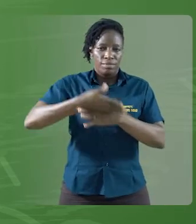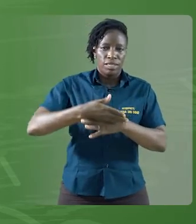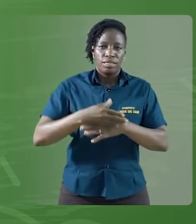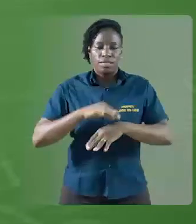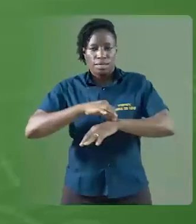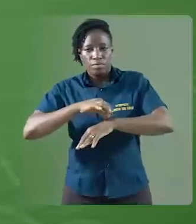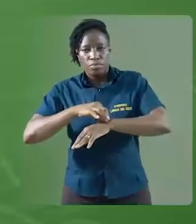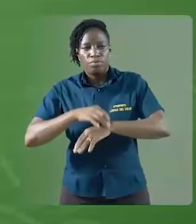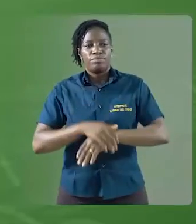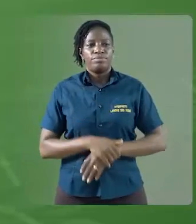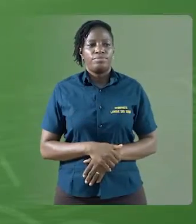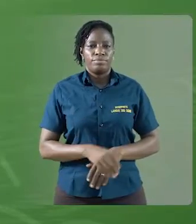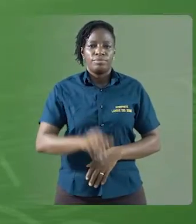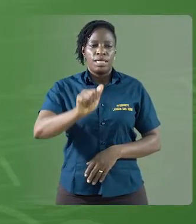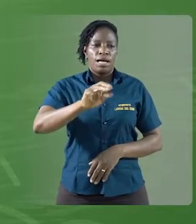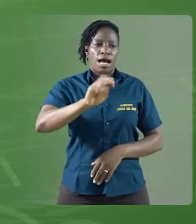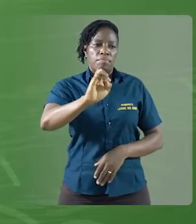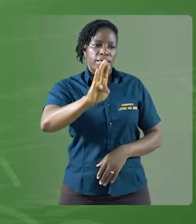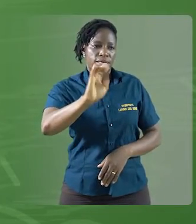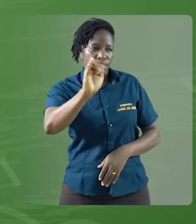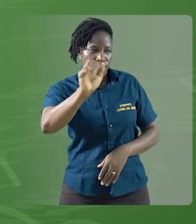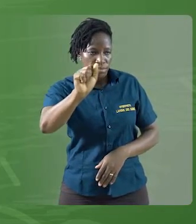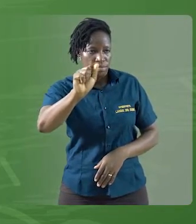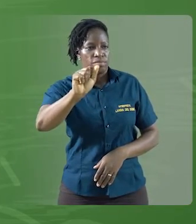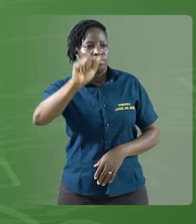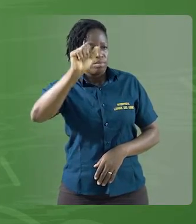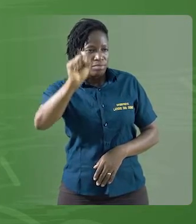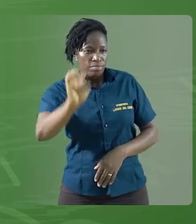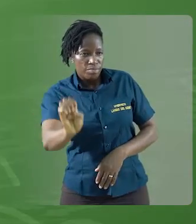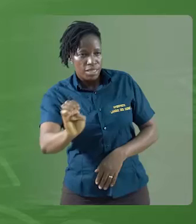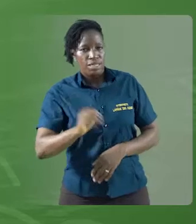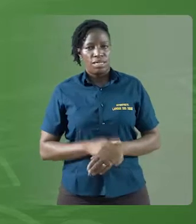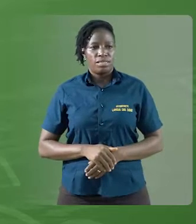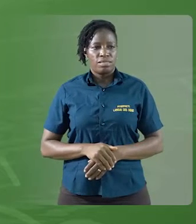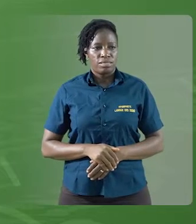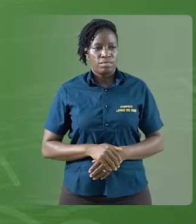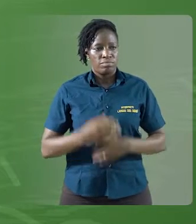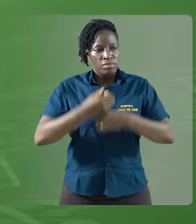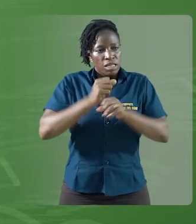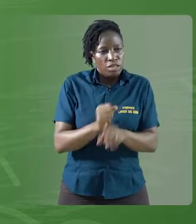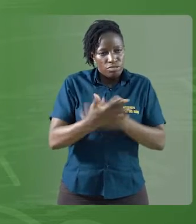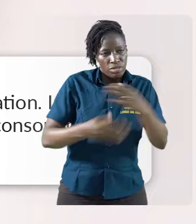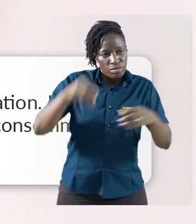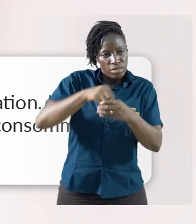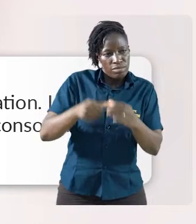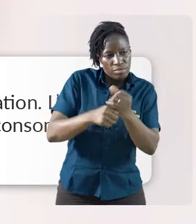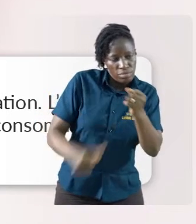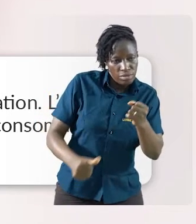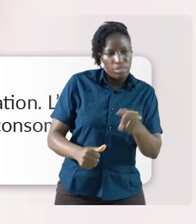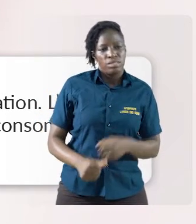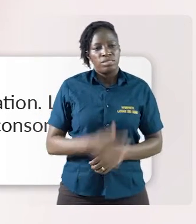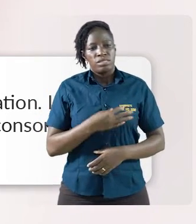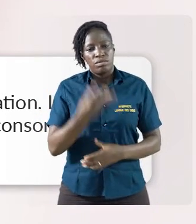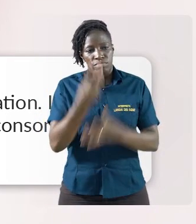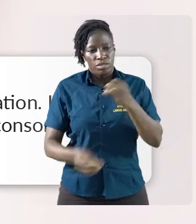L'amibiase se manifeste par la présence de sang dans les selles et une déshydratation. L'amibe